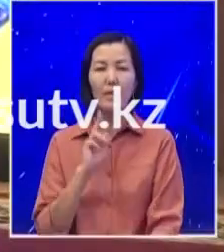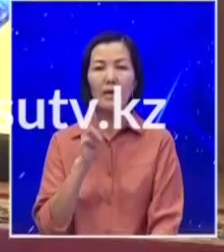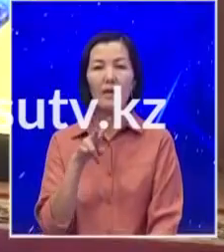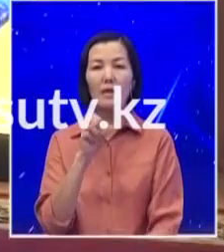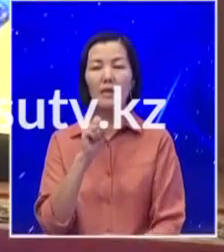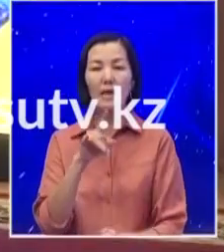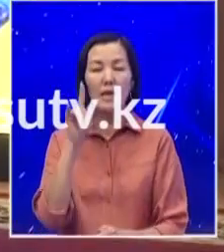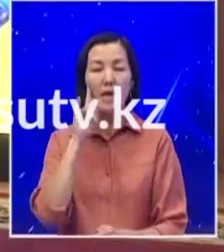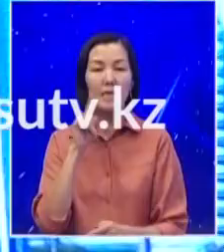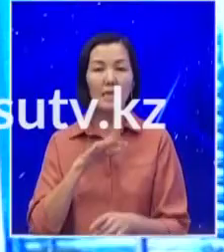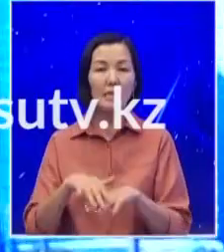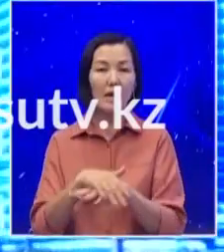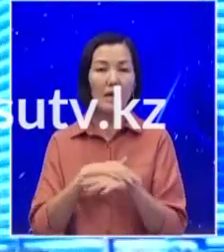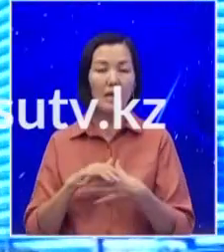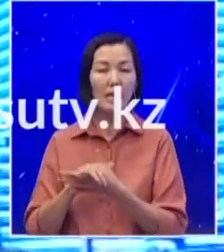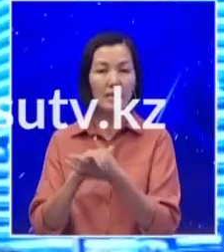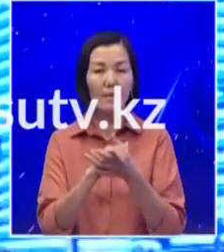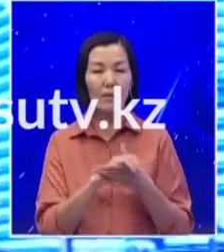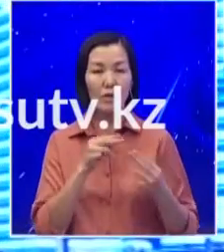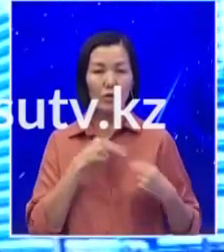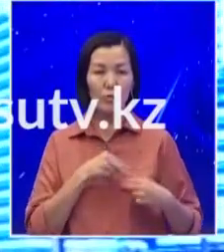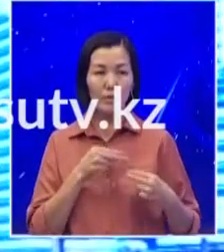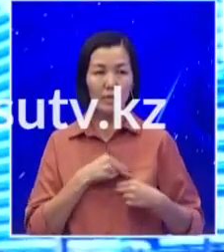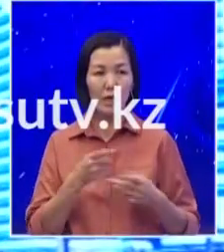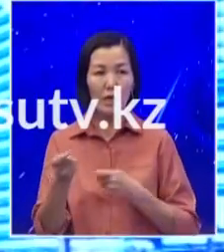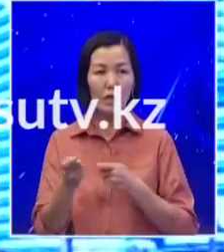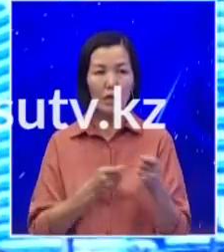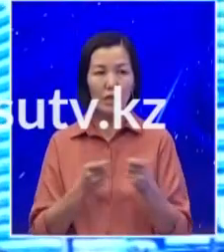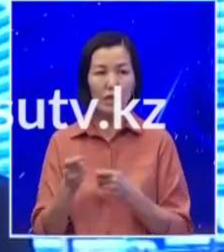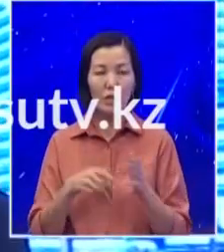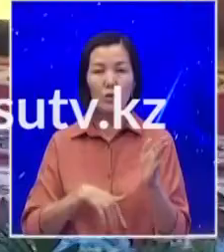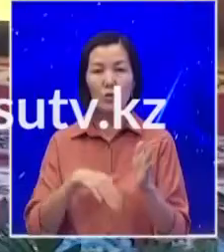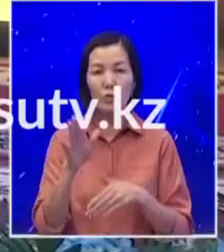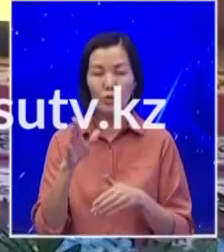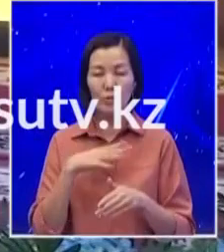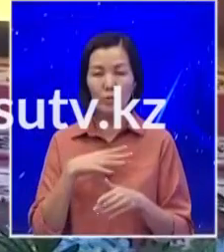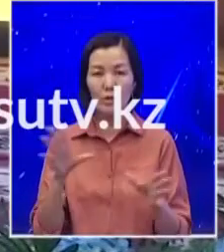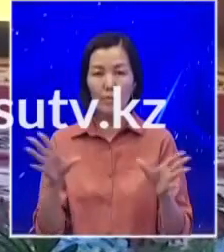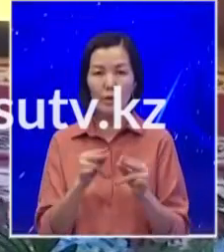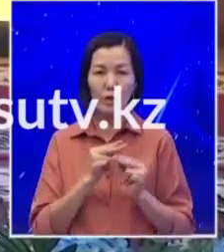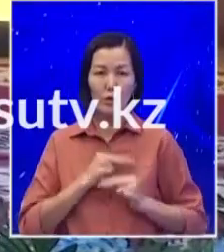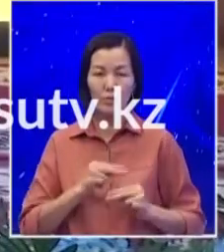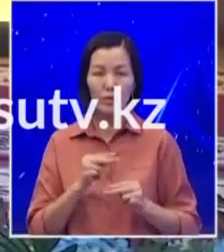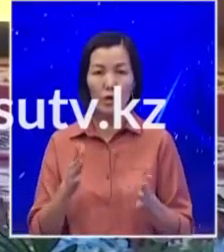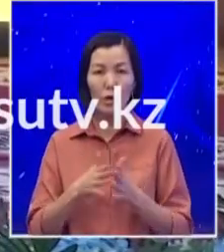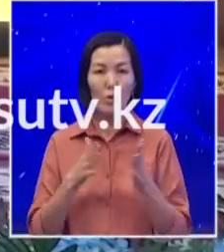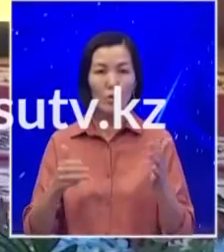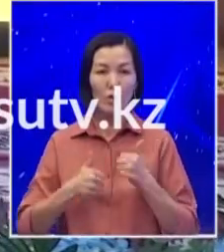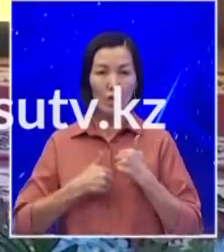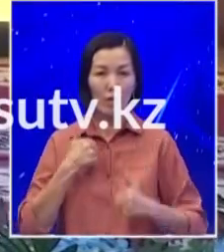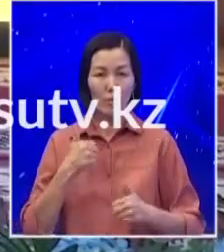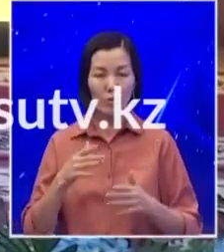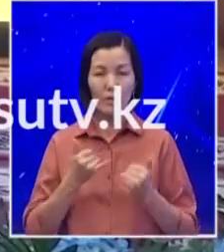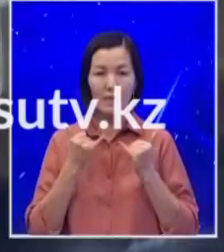Қазақстан халқы ассамблеясы жұмыс істеген жылдары өзін білікті жетекші ретінде көрсете білді. Әріптестерінің арасында үлкен абыройға ие